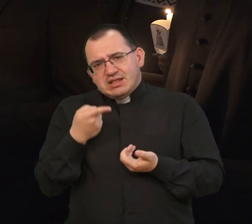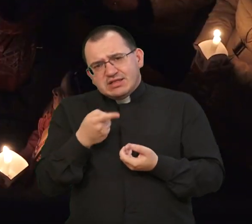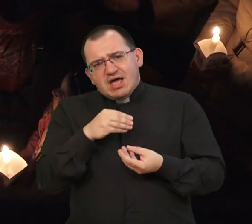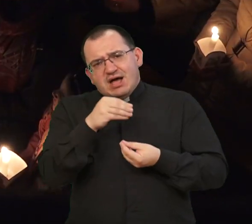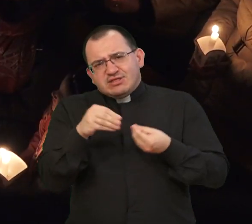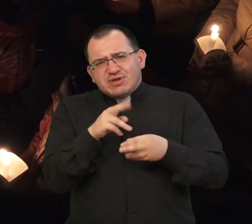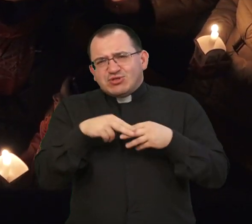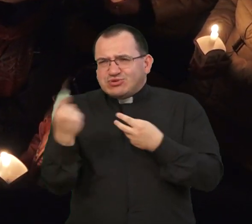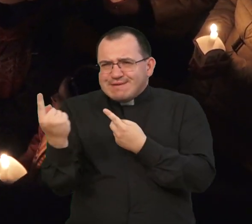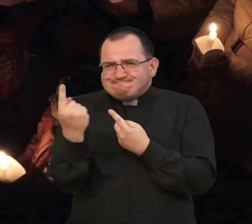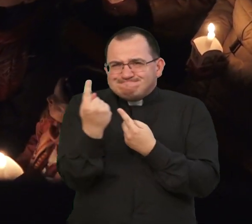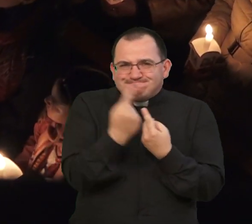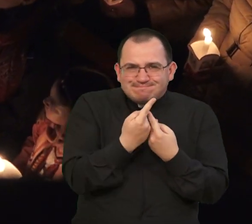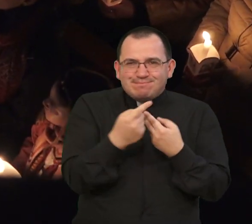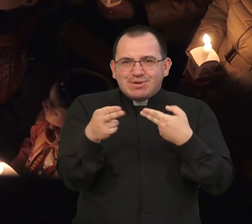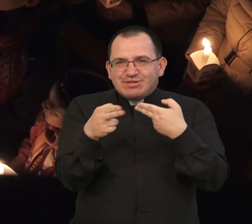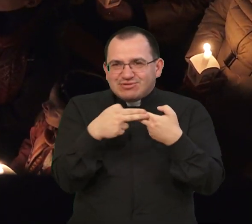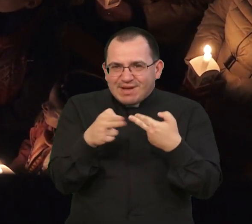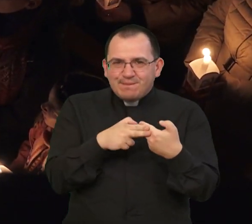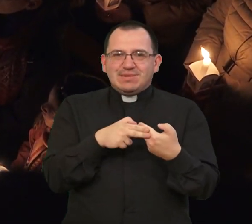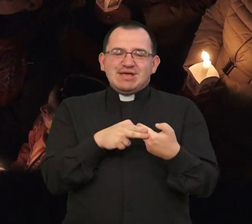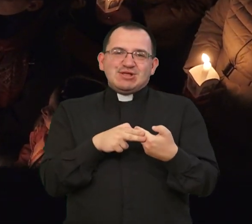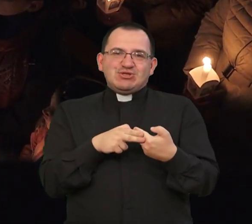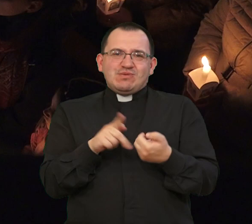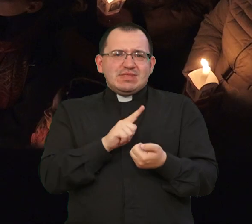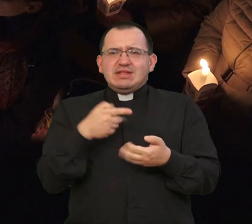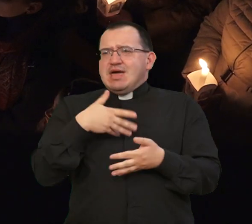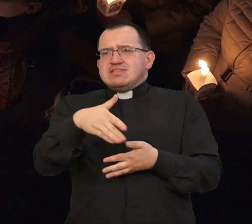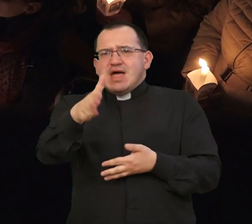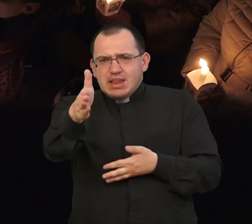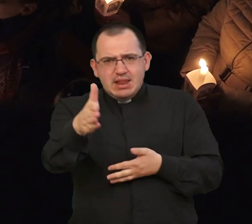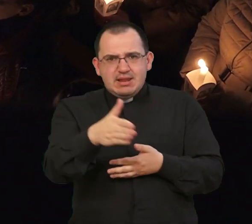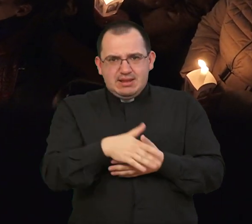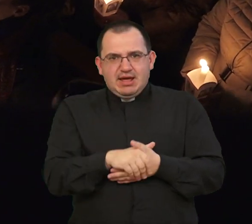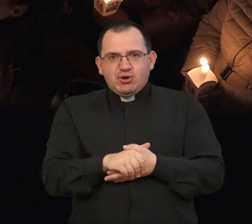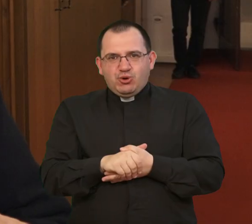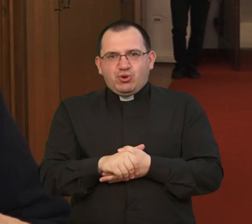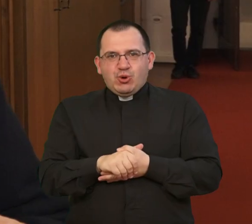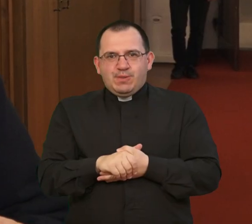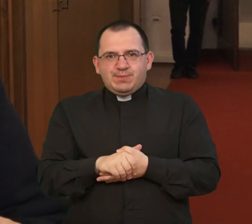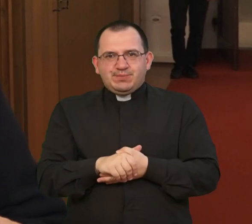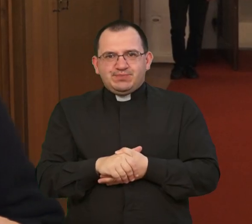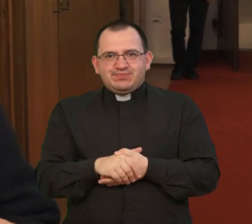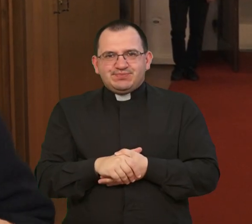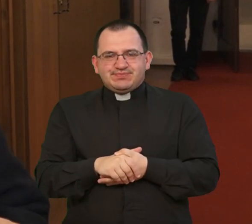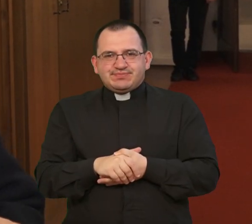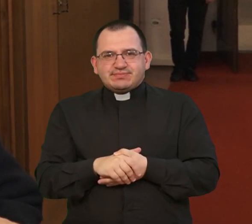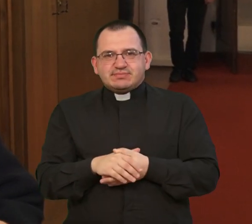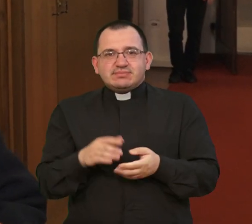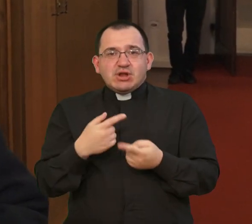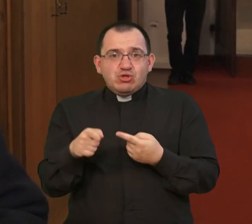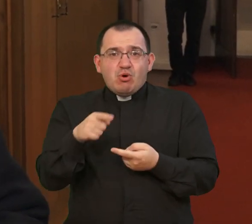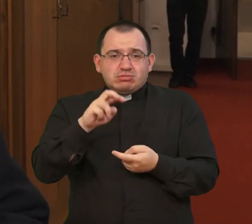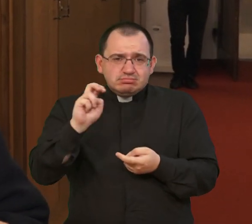se malo uprisutni, da nam postane tu, nekako se spusti među nas, a ne da to bude neki pojam koji je ostao negdje u